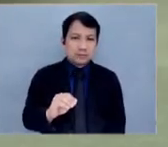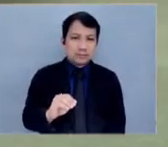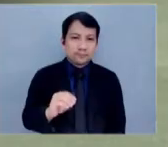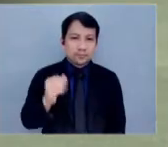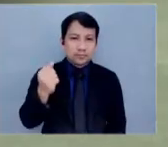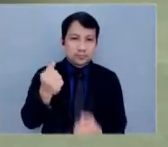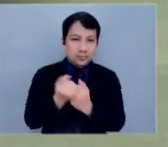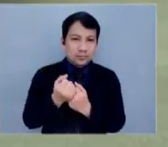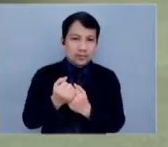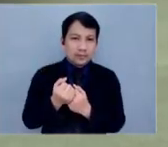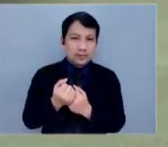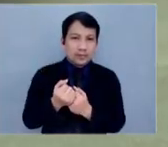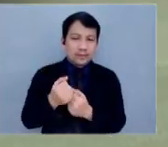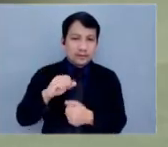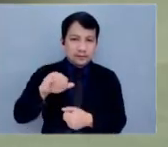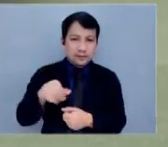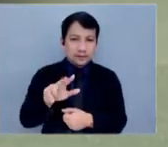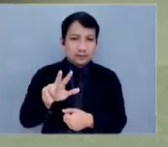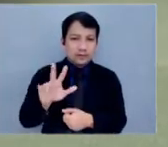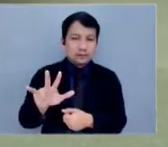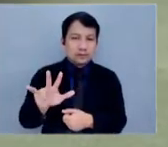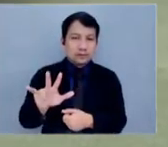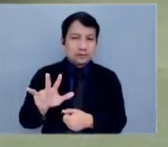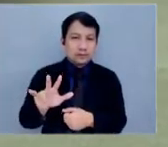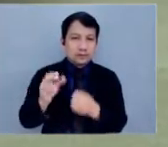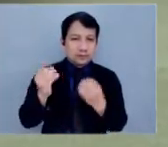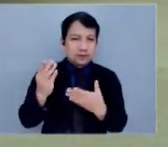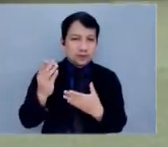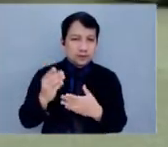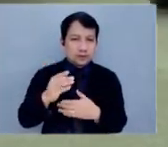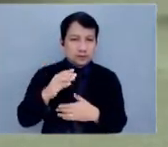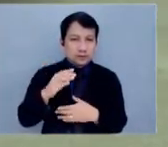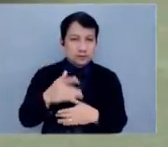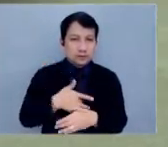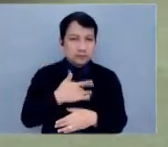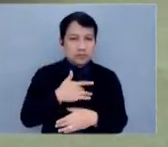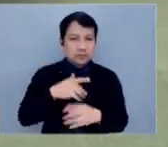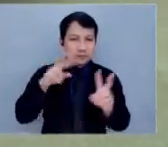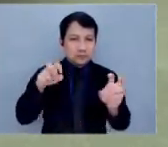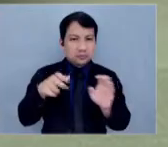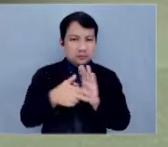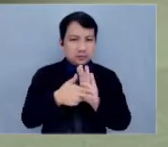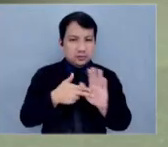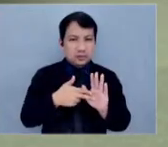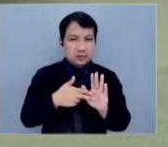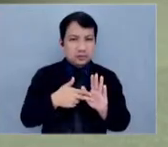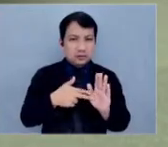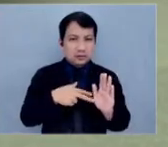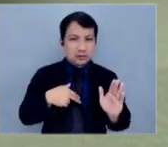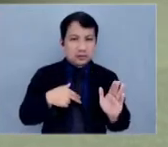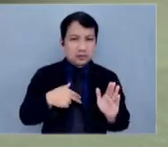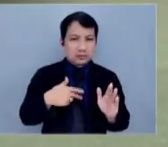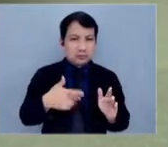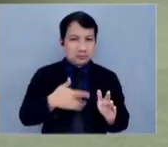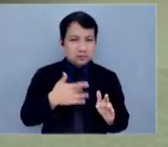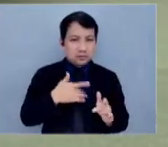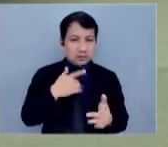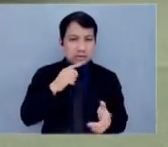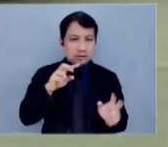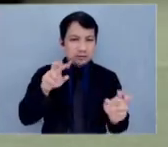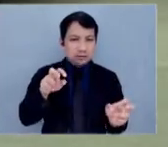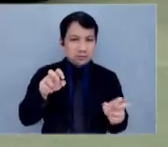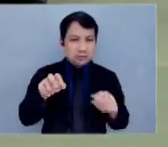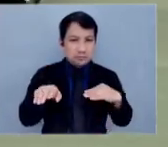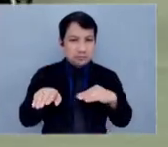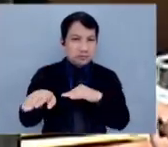ni Senator J.V. Ejercito lalo't marami na raw feeling entitled sa kalsada. Ang iba, may nakabuntot pa raw na